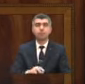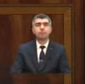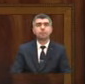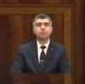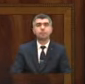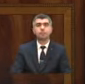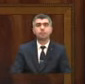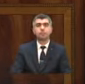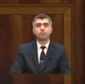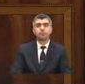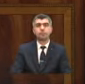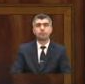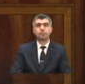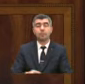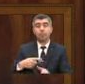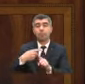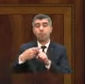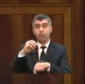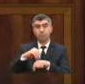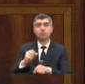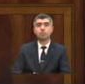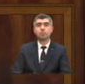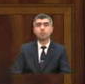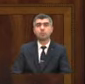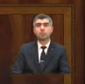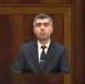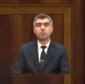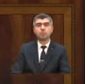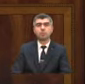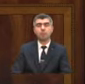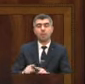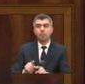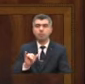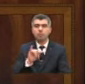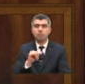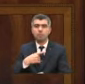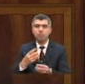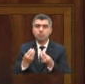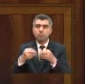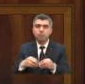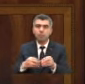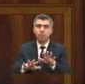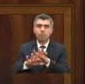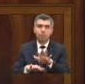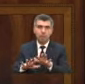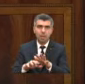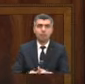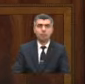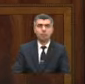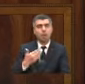معقول. وأيضا واحد آخر كيقول نحن على وشك انهيار اجتماعي، شو ما عليكم؟